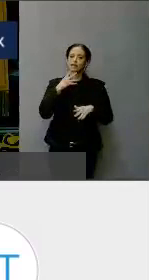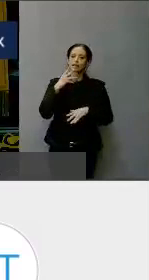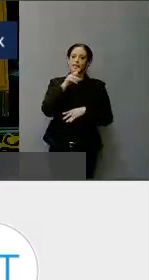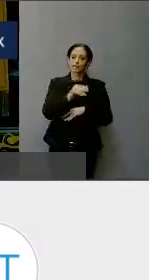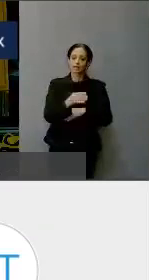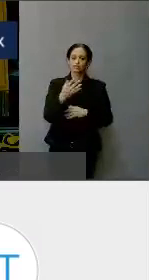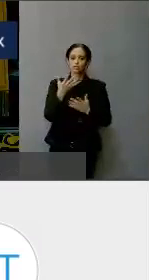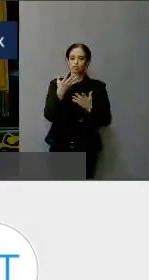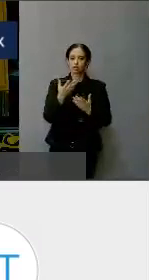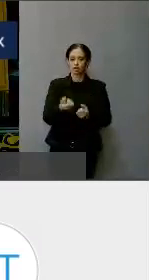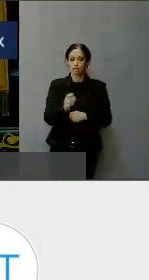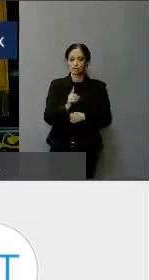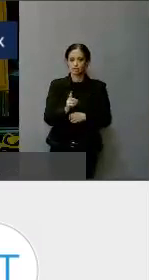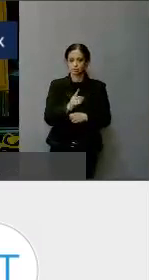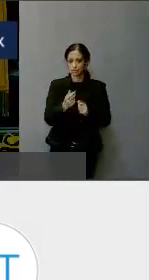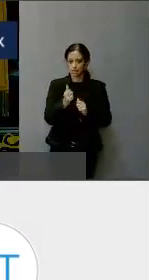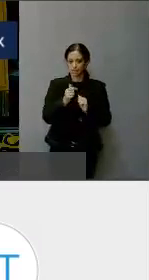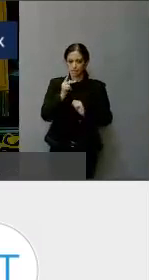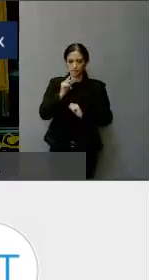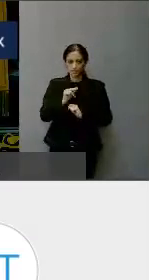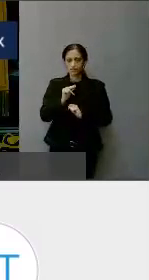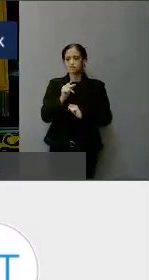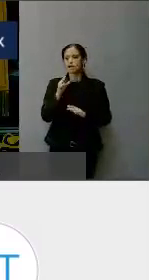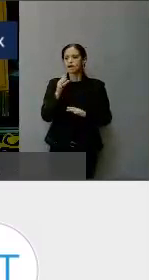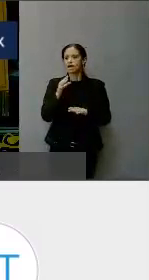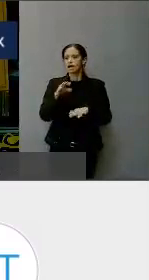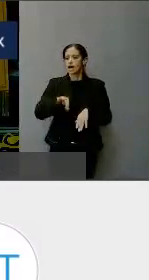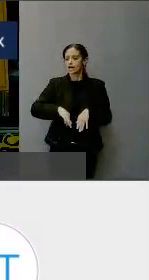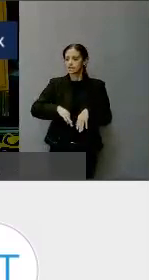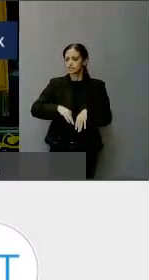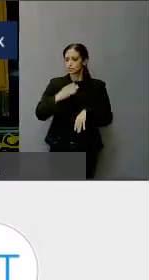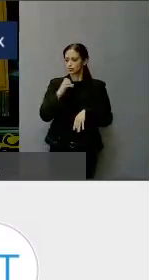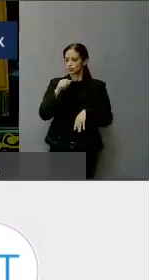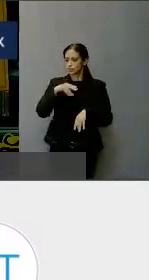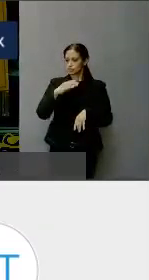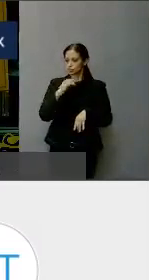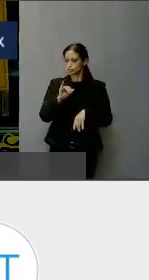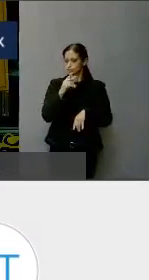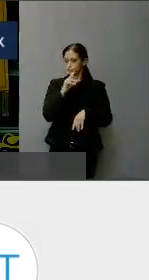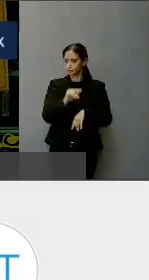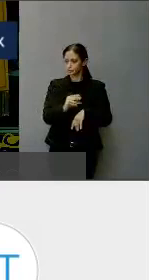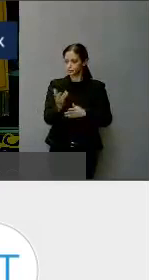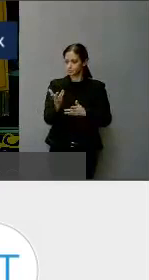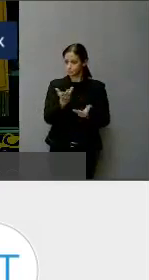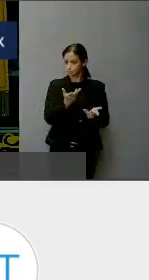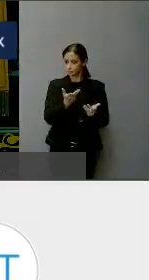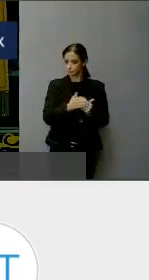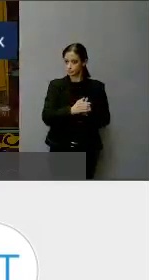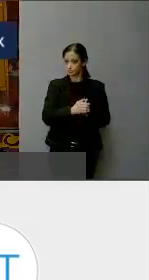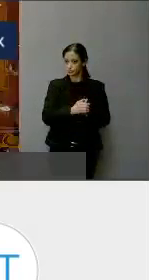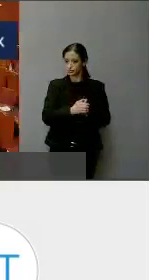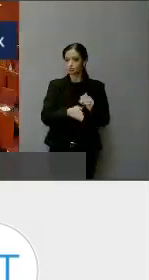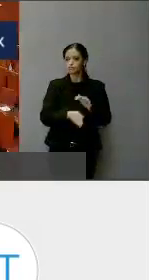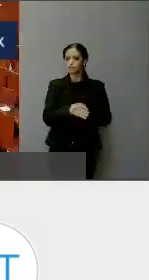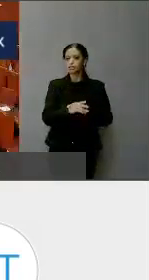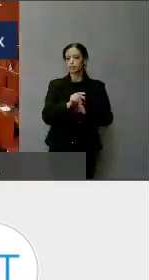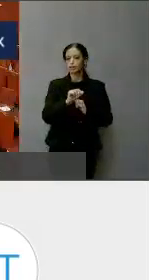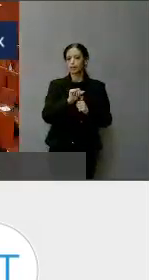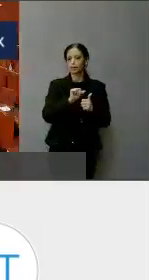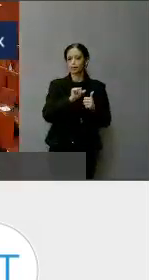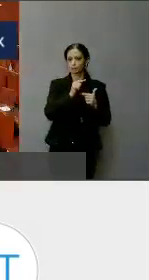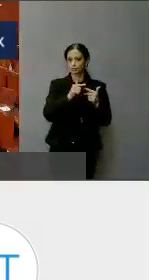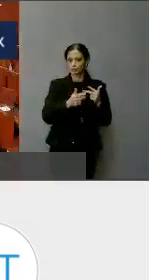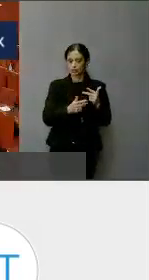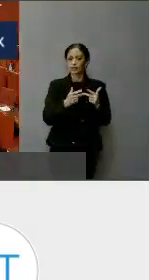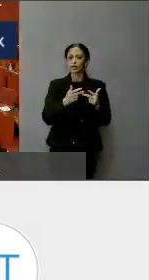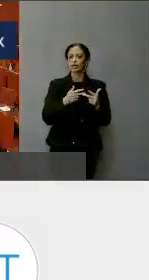preventive allora assessore cenci allora se vuole sì partiamo dai primi tre del consigliere